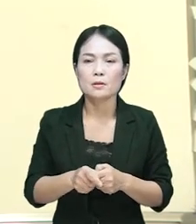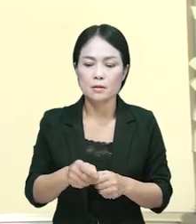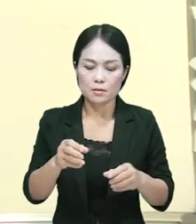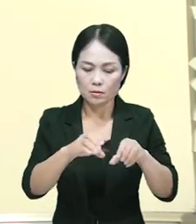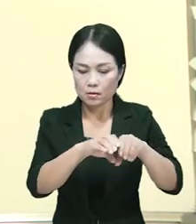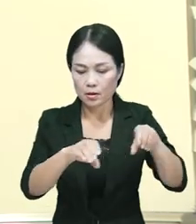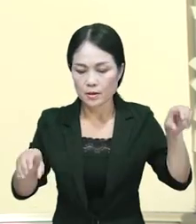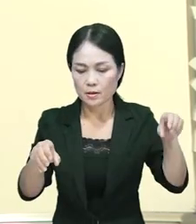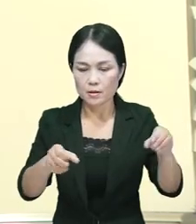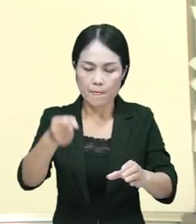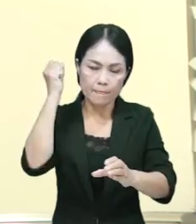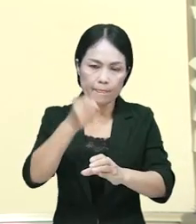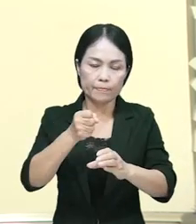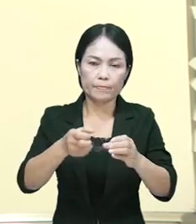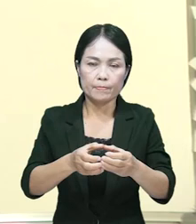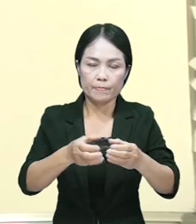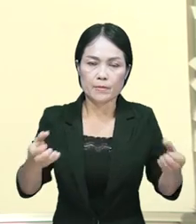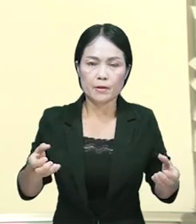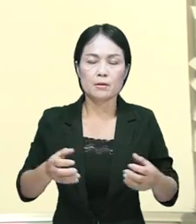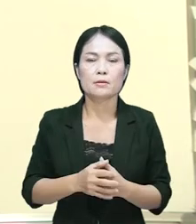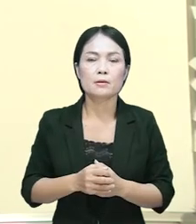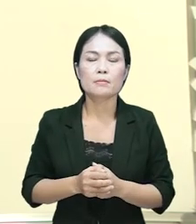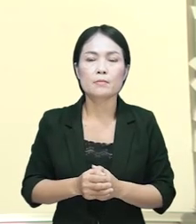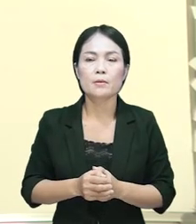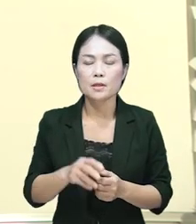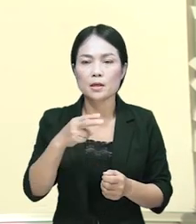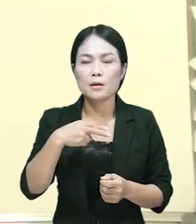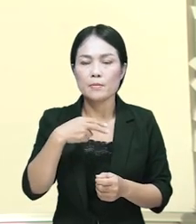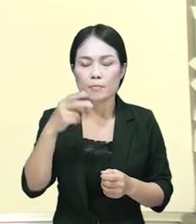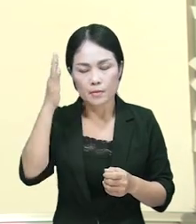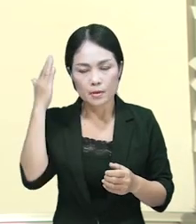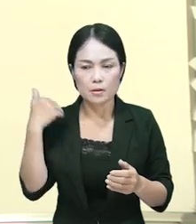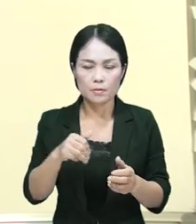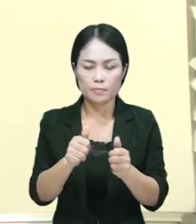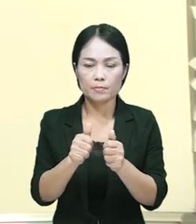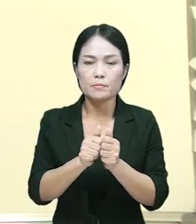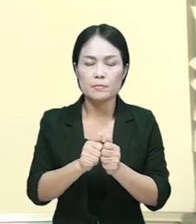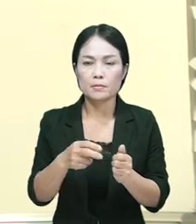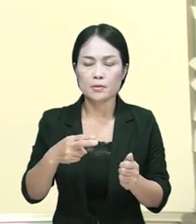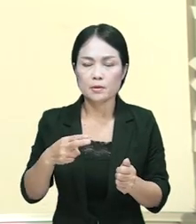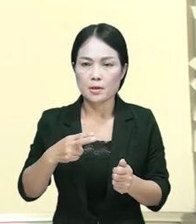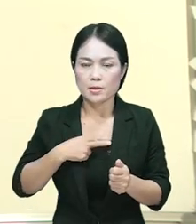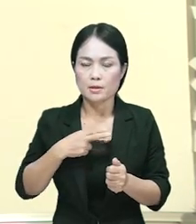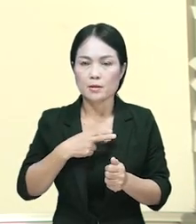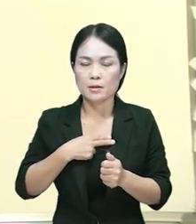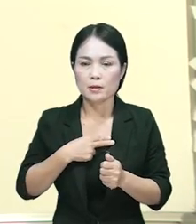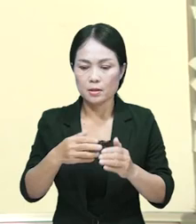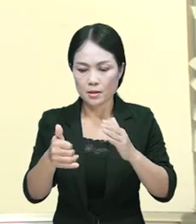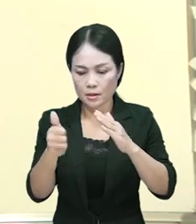ឆ្នាំងនោះបំបែកប្រពន្ធលន់មាត់ស្រែកយ៉ាអញពួននឹងគាត់ឯង